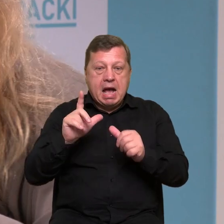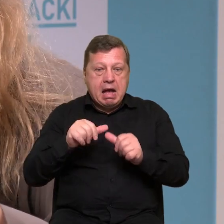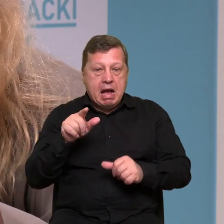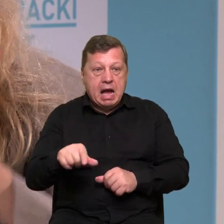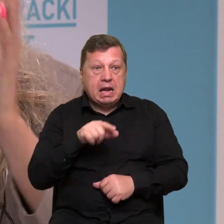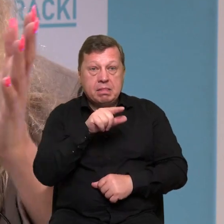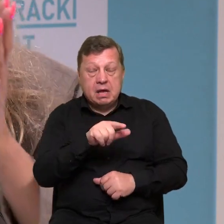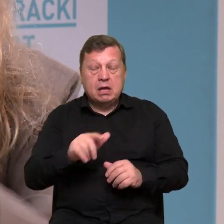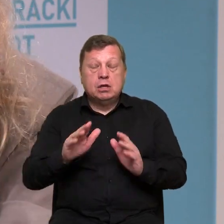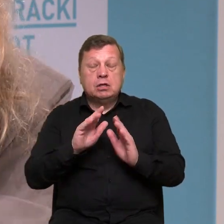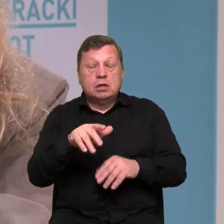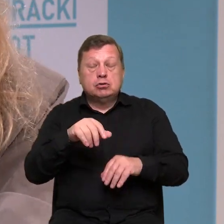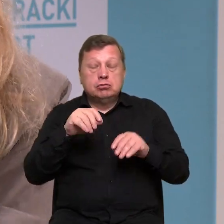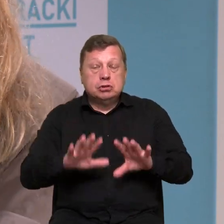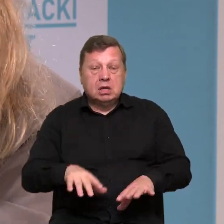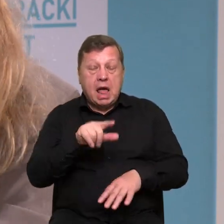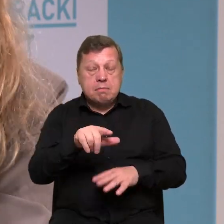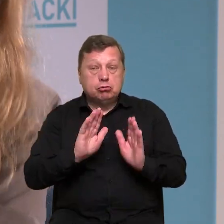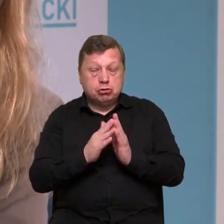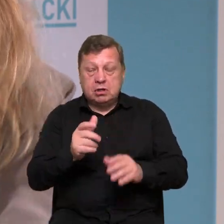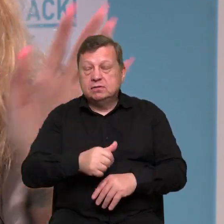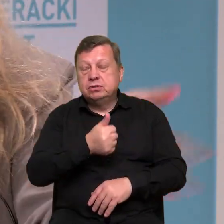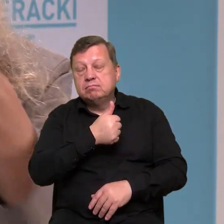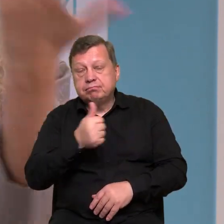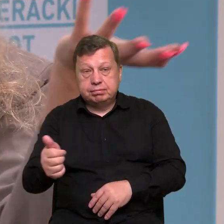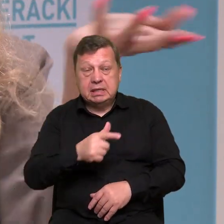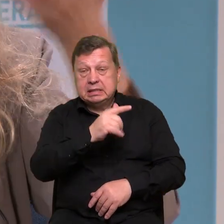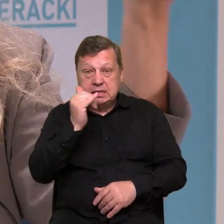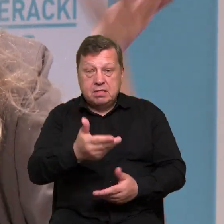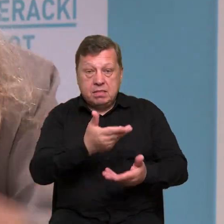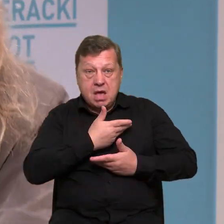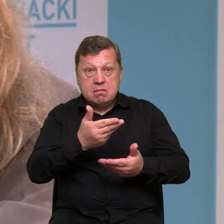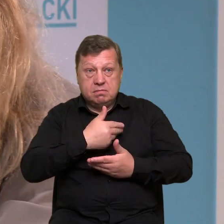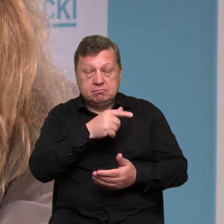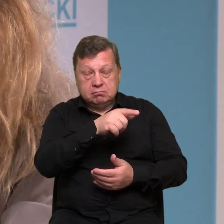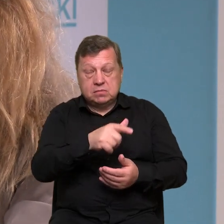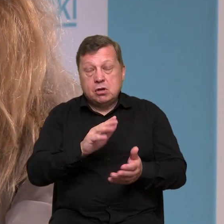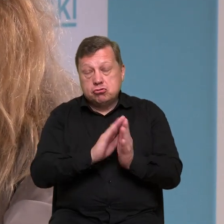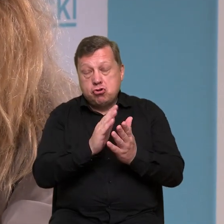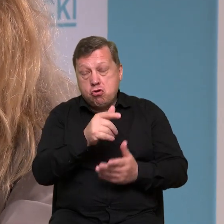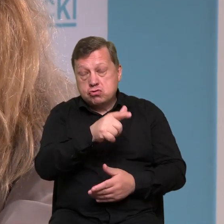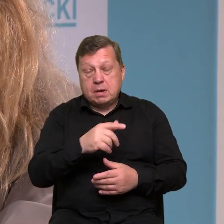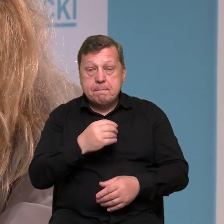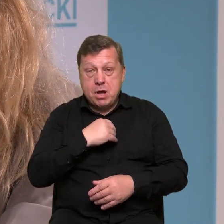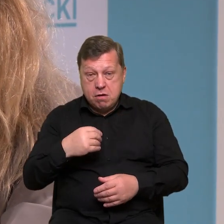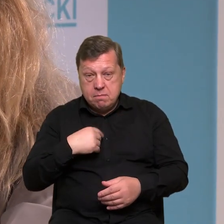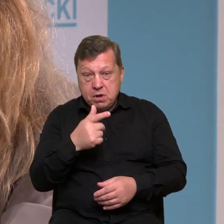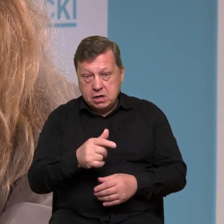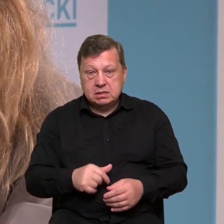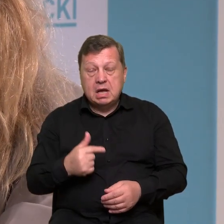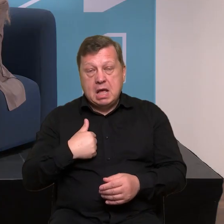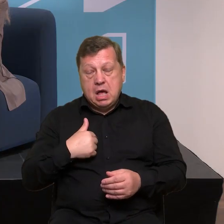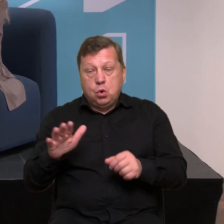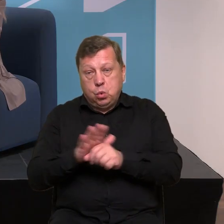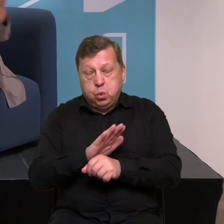ta księgarnia jest świetna i cały czas mnie zaopatruje również literaturę polską. Więc będę to mogła